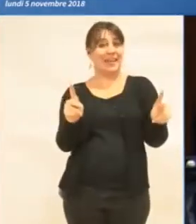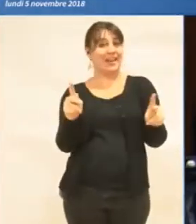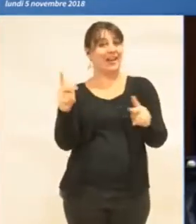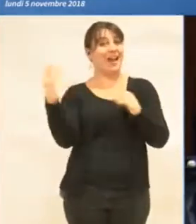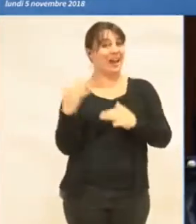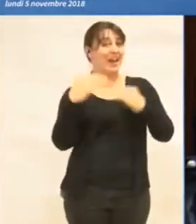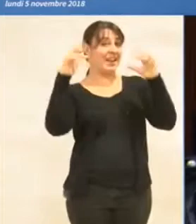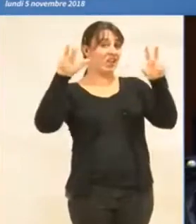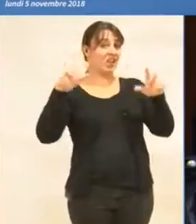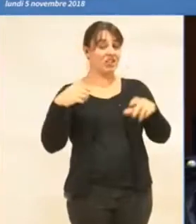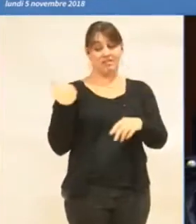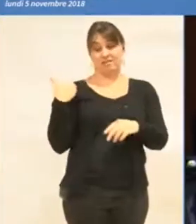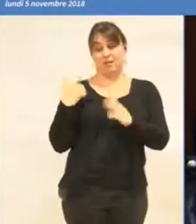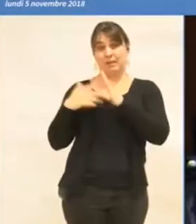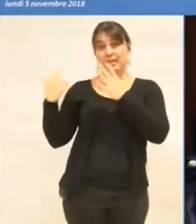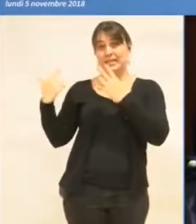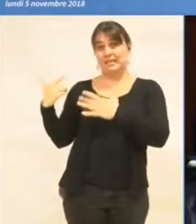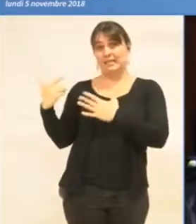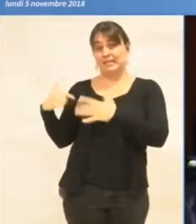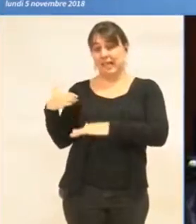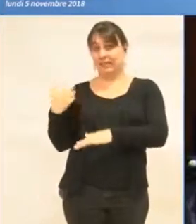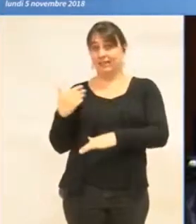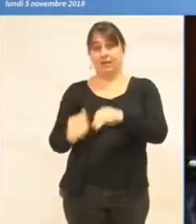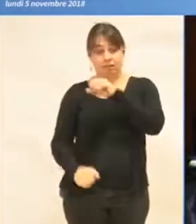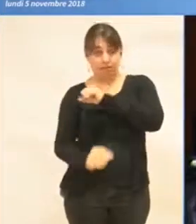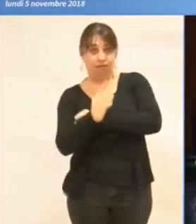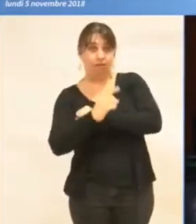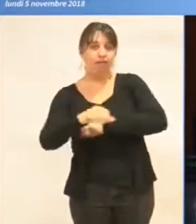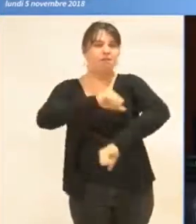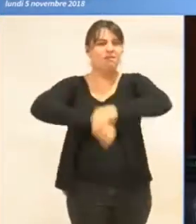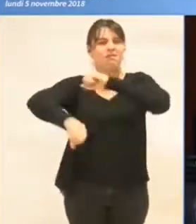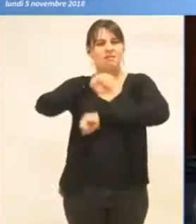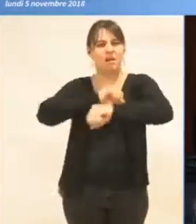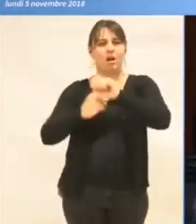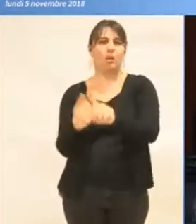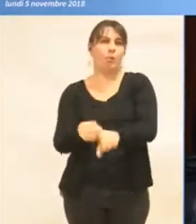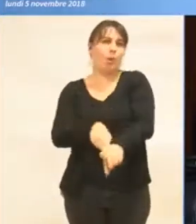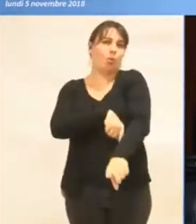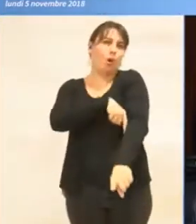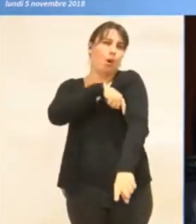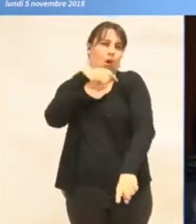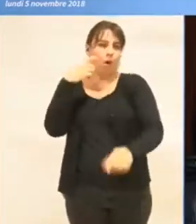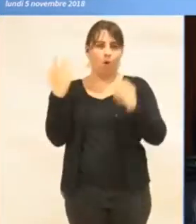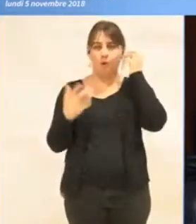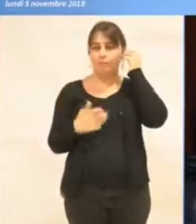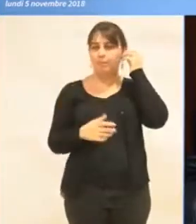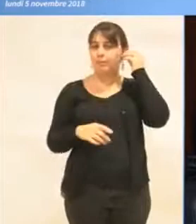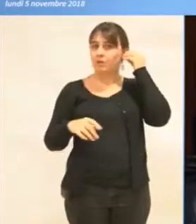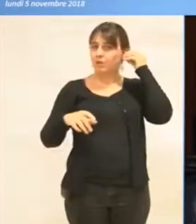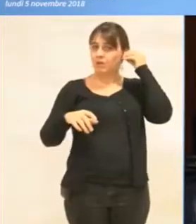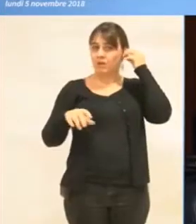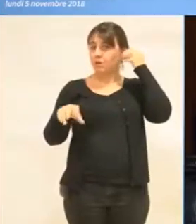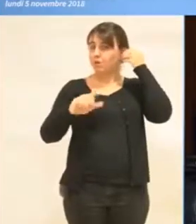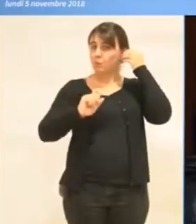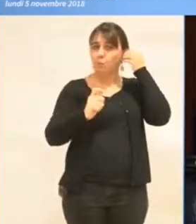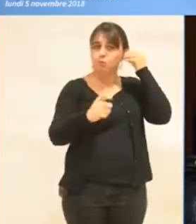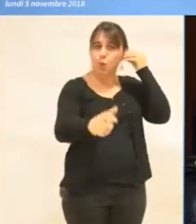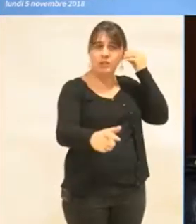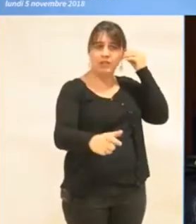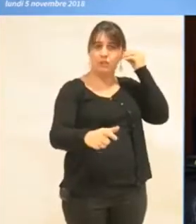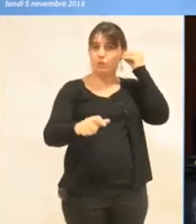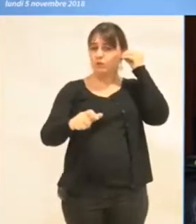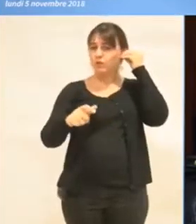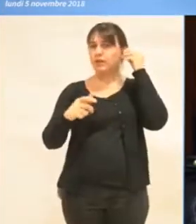l'être que sur la base de démarches entreprises de longue date, Grenoble avait tellement d'avance sur le processus